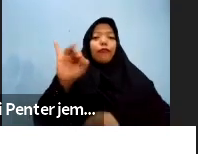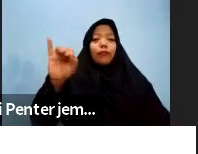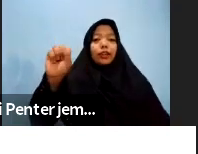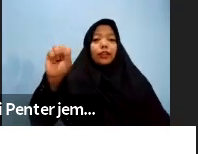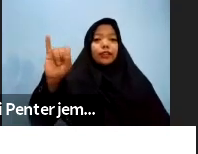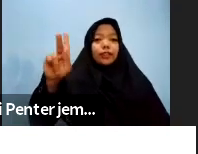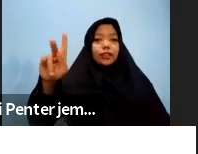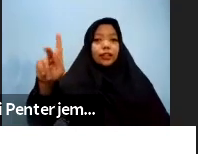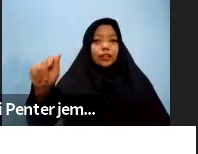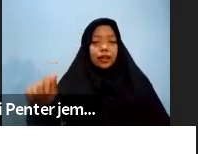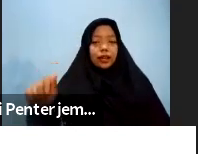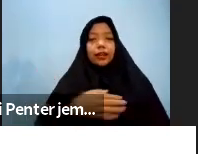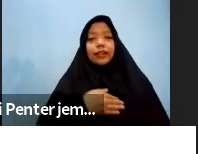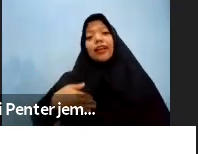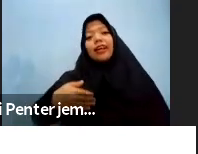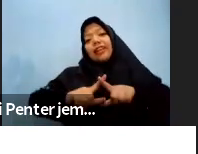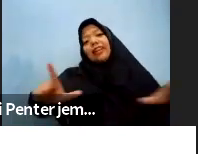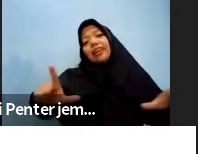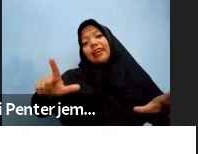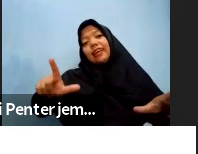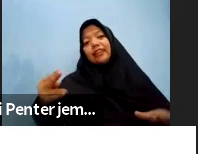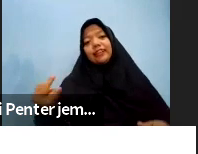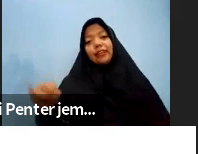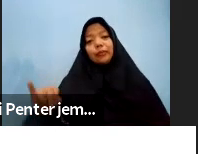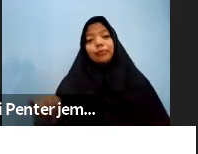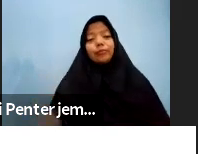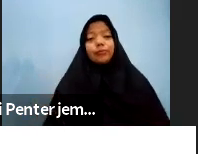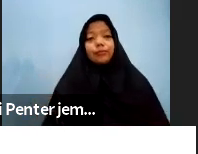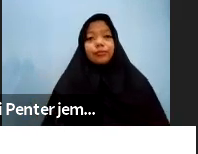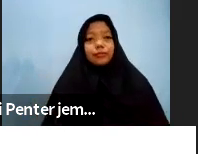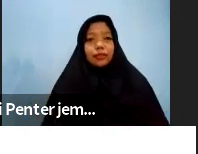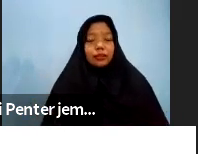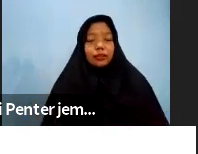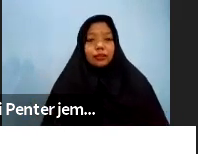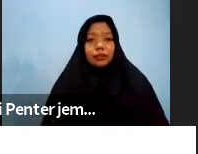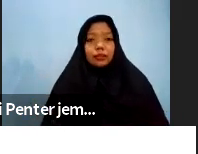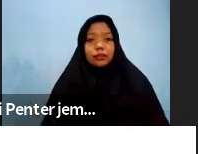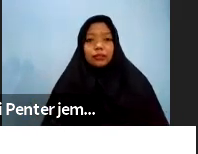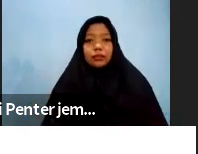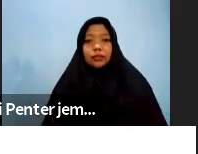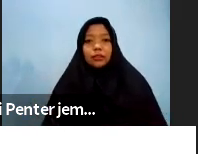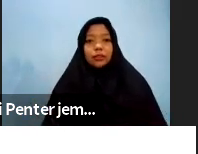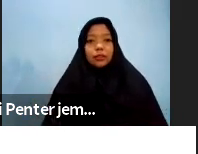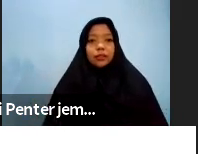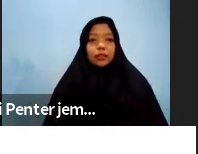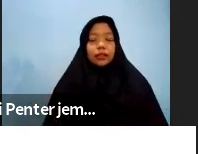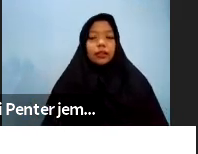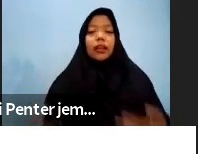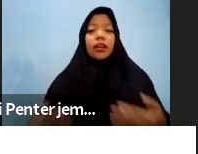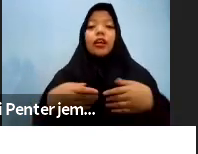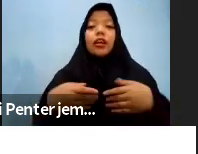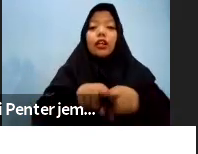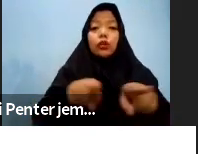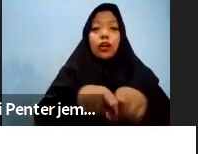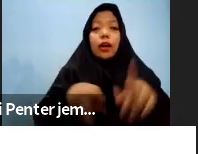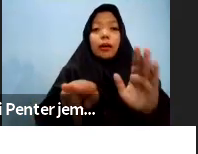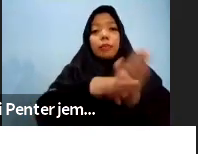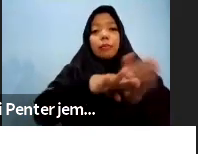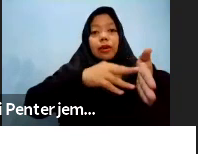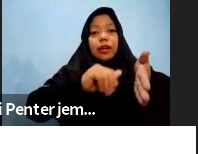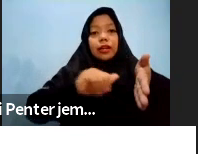Indonesia selanjut lagi nah ini yang untuk pembelajaran siswa tunanetra